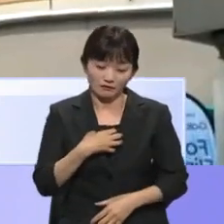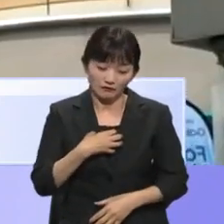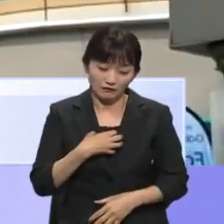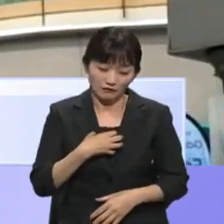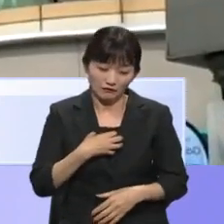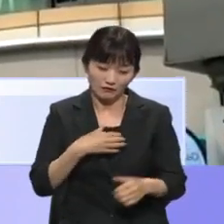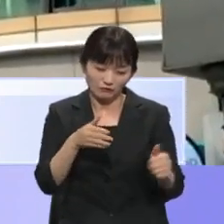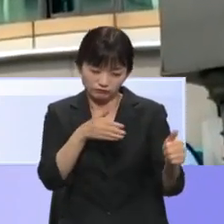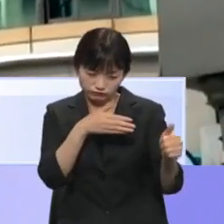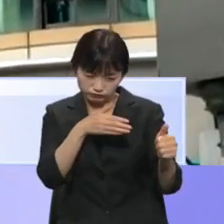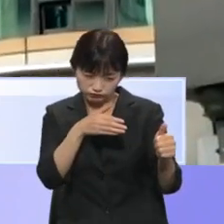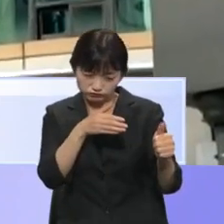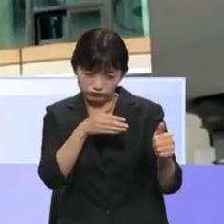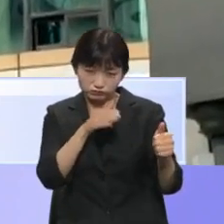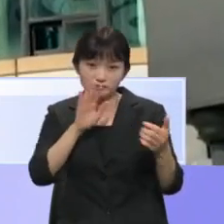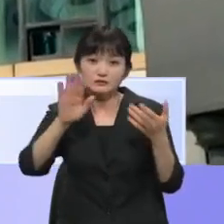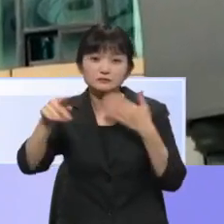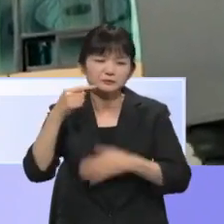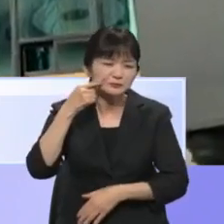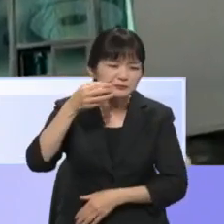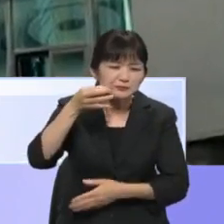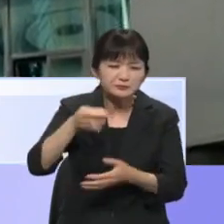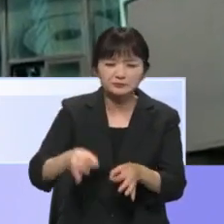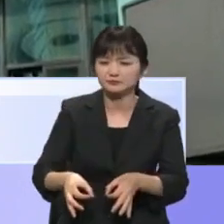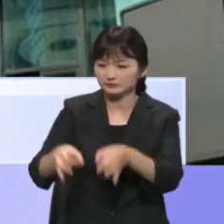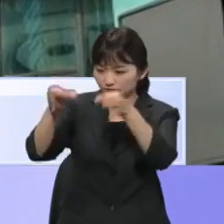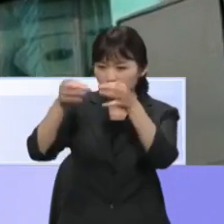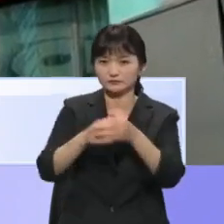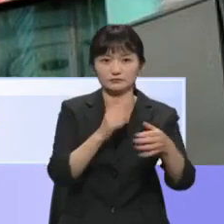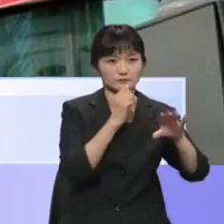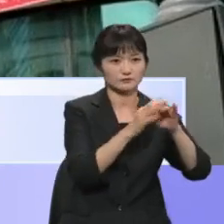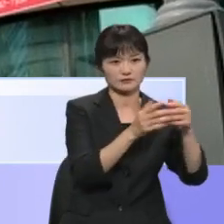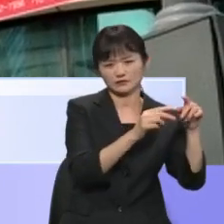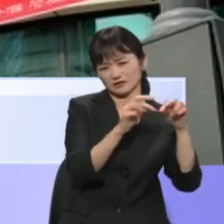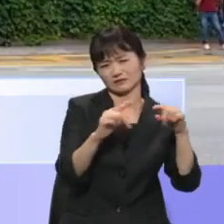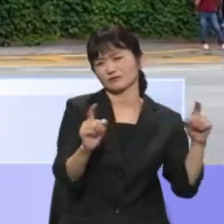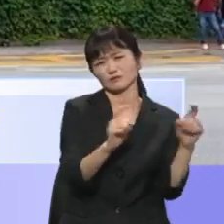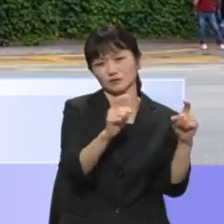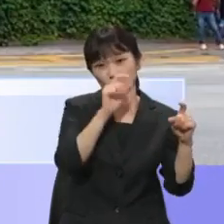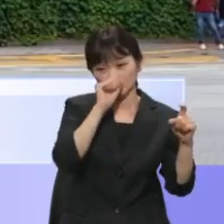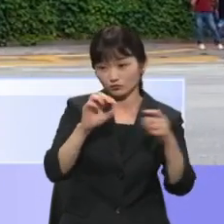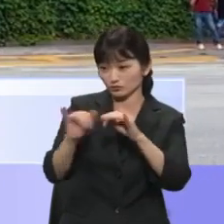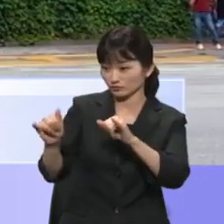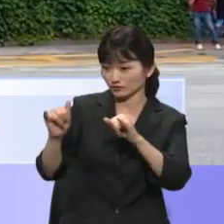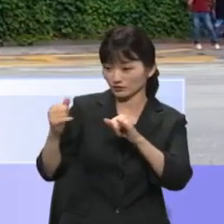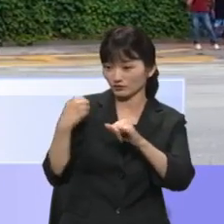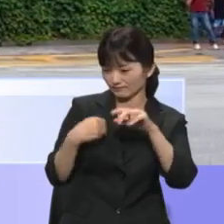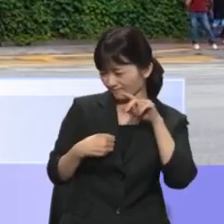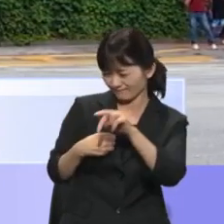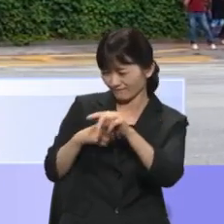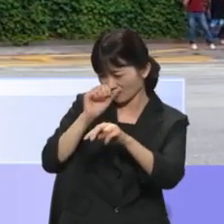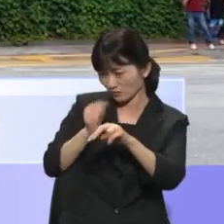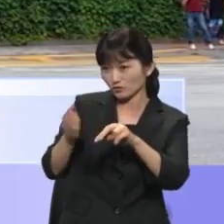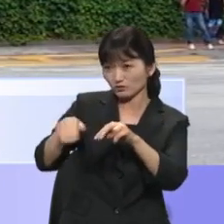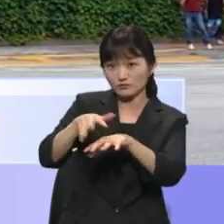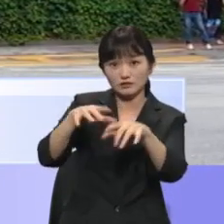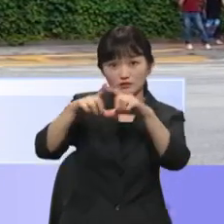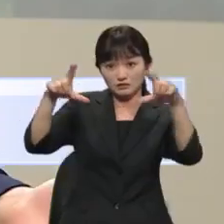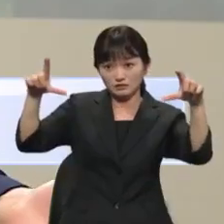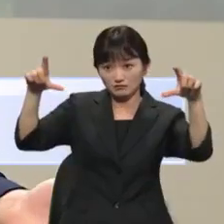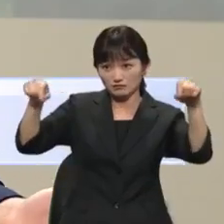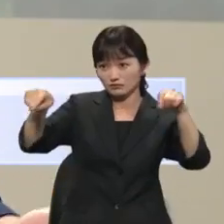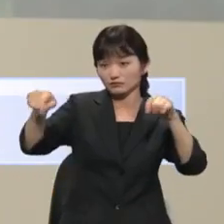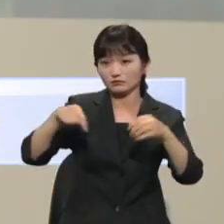현수막을 건 이후에 저는 그래서 민주당이 경쟁도 좋고 국민은 지적하는 거 좋지만 저런 현수막을 통해서 국민들한테